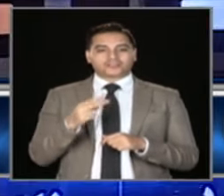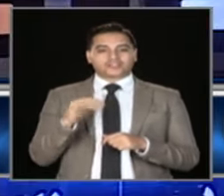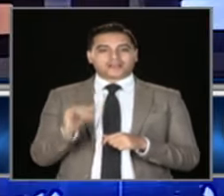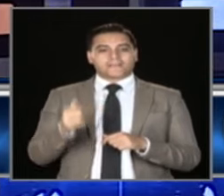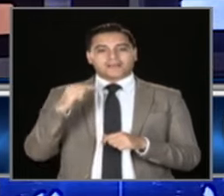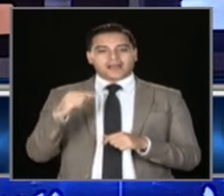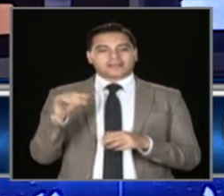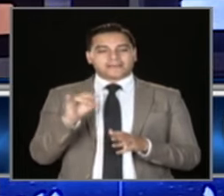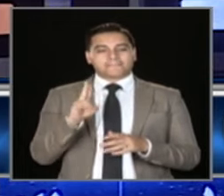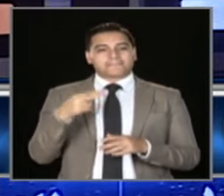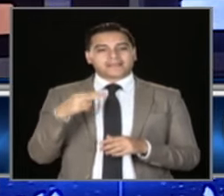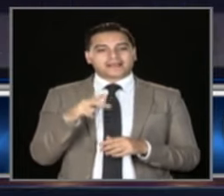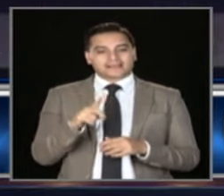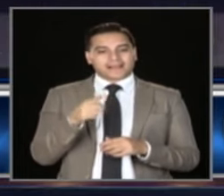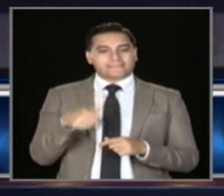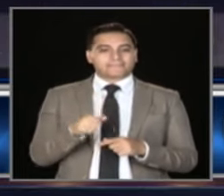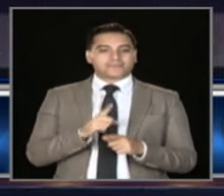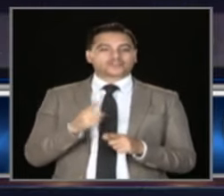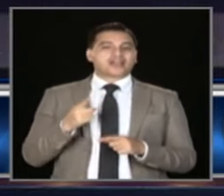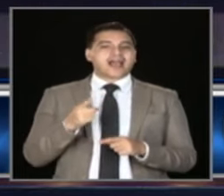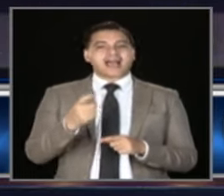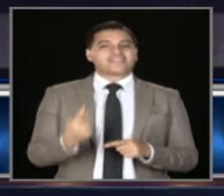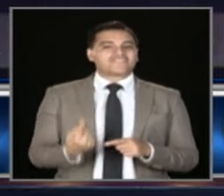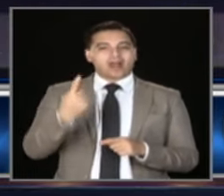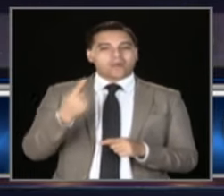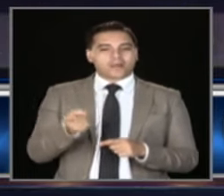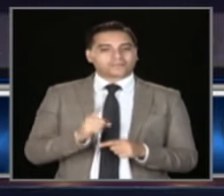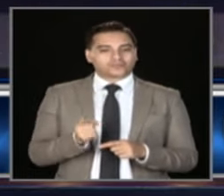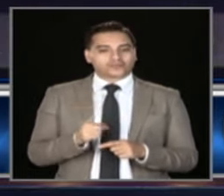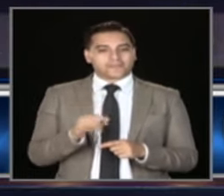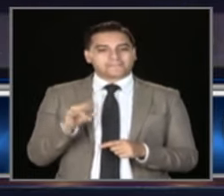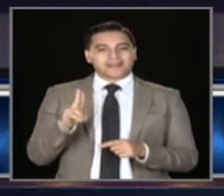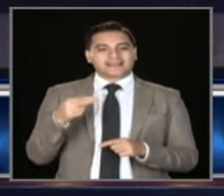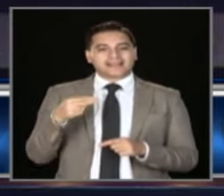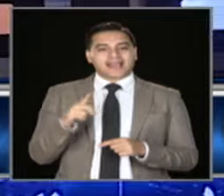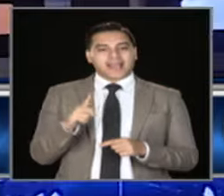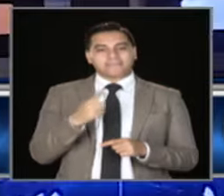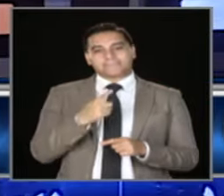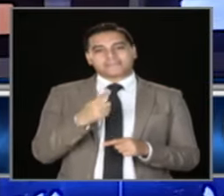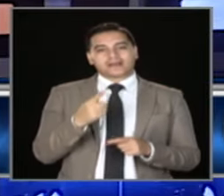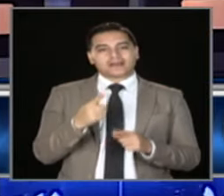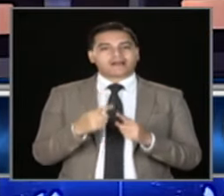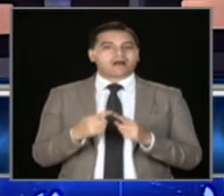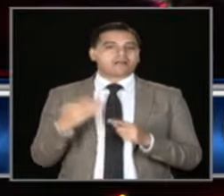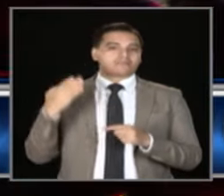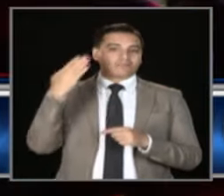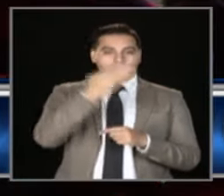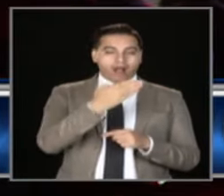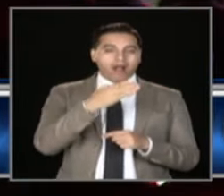اه يبقى ماتش ده ماتش الذهاب متعب في العوده اجابه